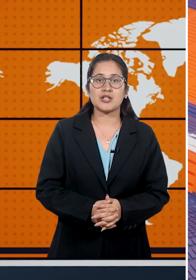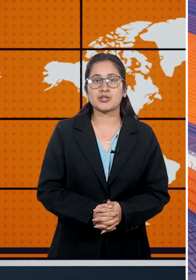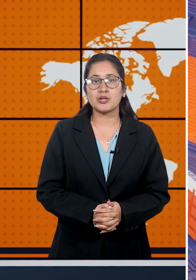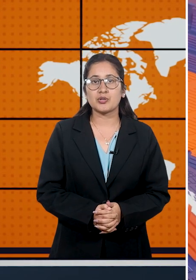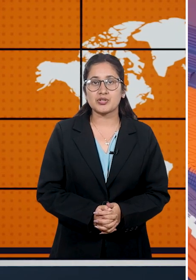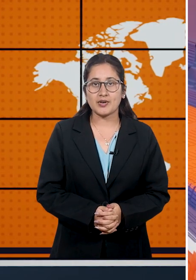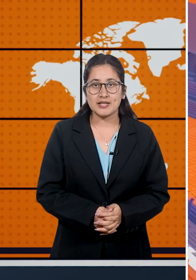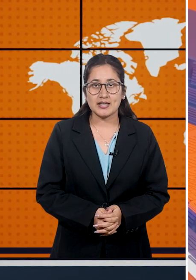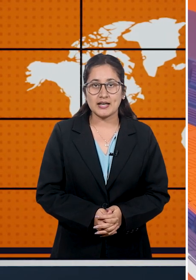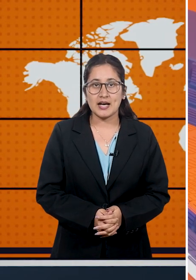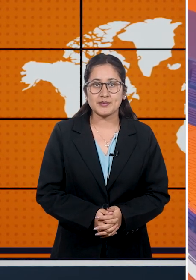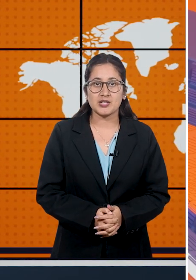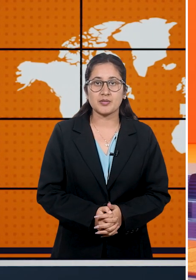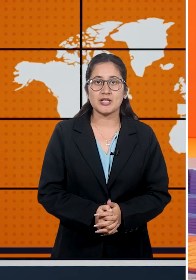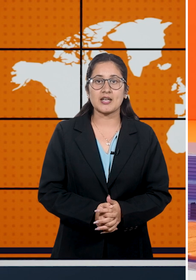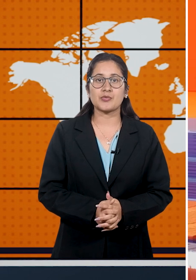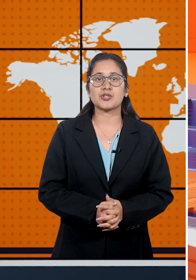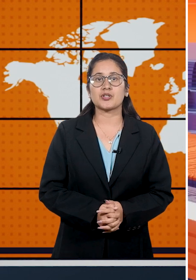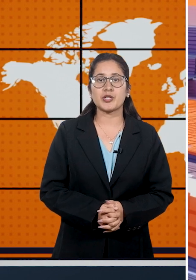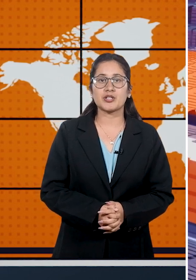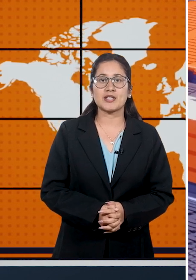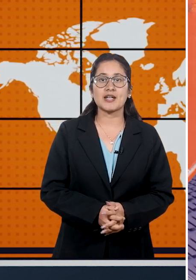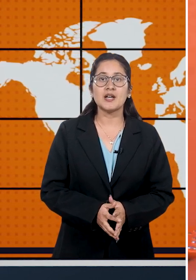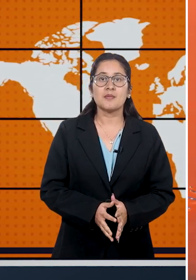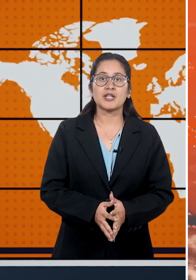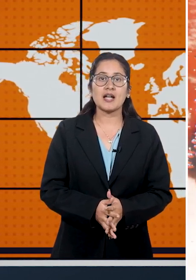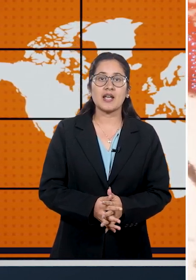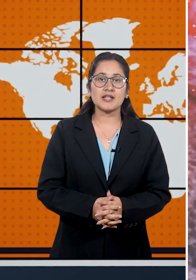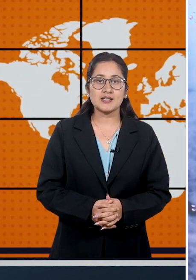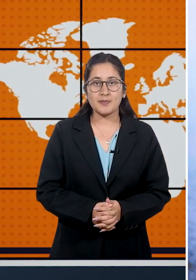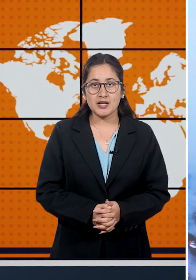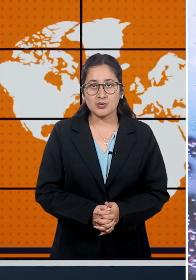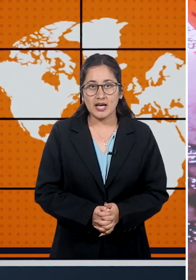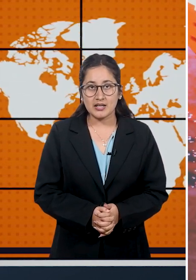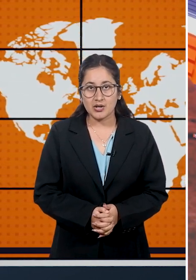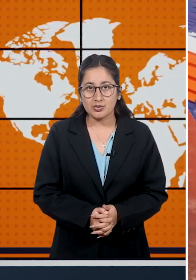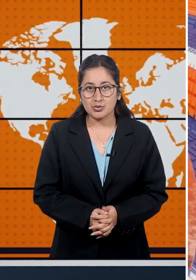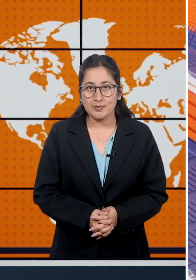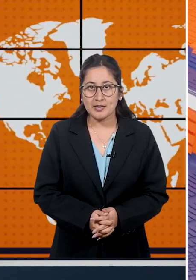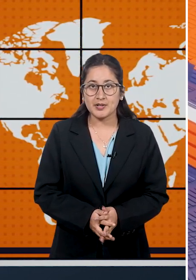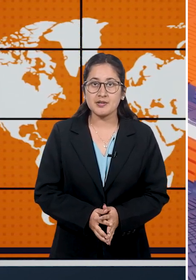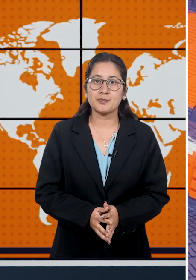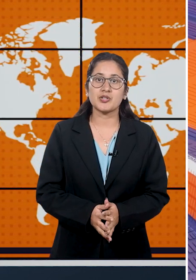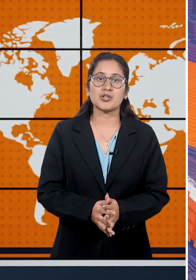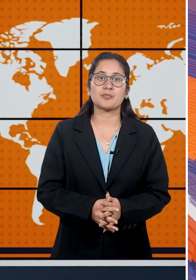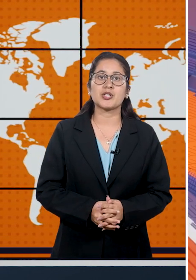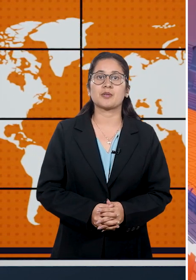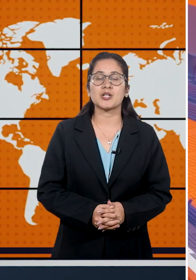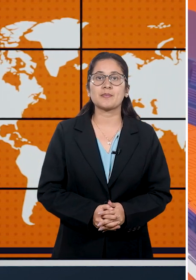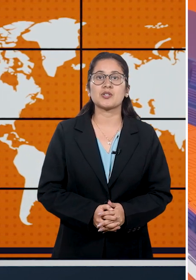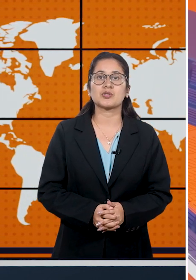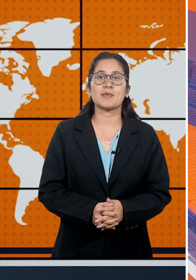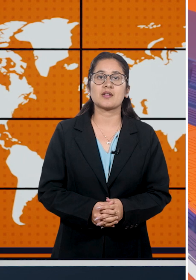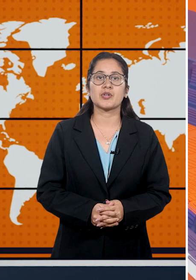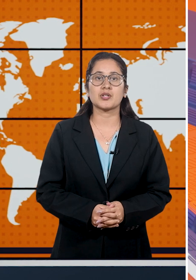प्रधान न्यायाधीश नियुक्तिको सिफारिसका लागि आज पनि संवैधानिक परिषदको बैठक जारी। प्रधान न्यायाधीश सिफारिसको लागि गएको शुक्रबार पनि परिषद बैठक